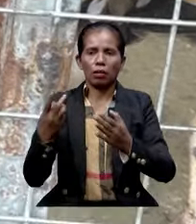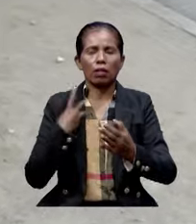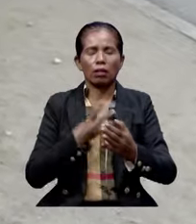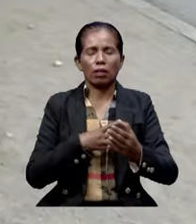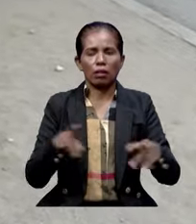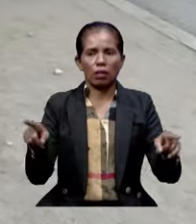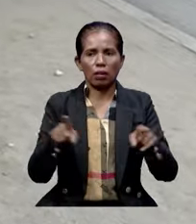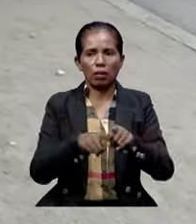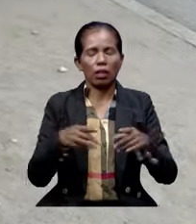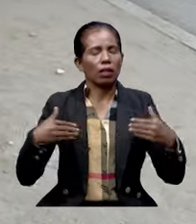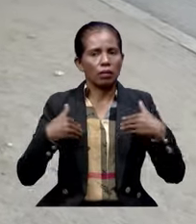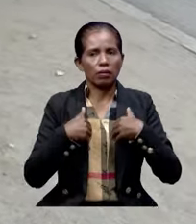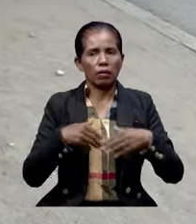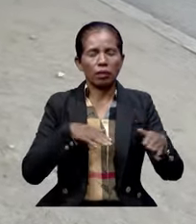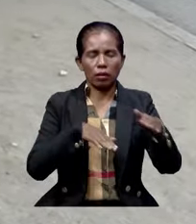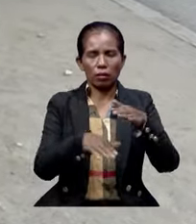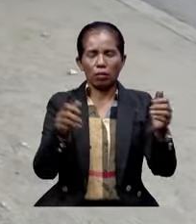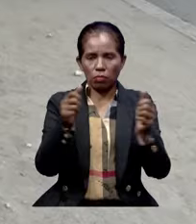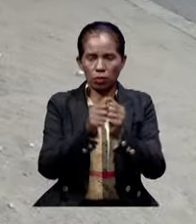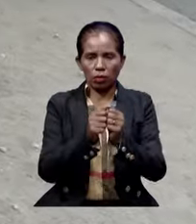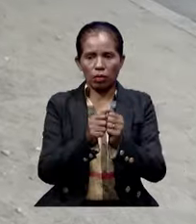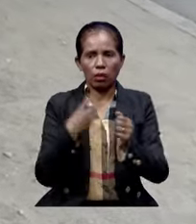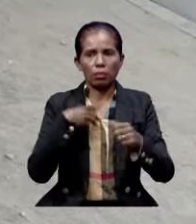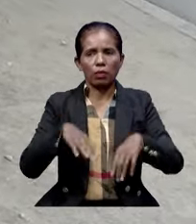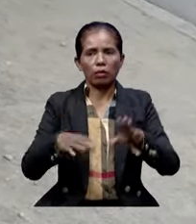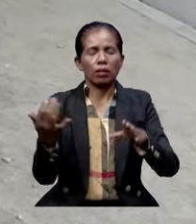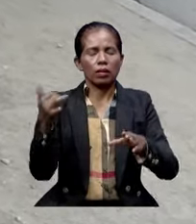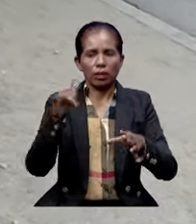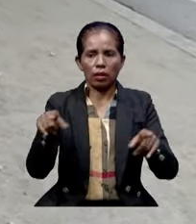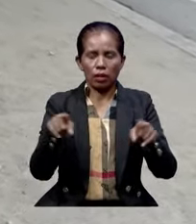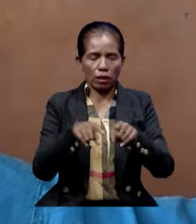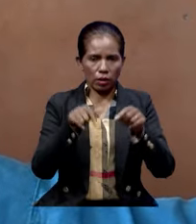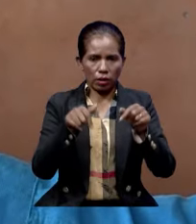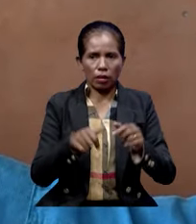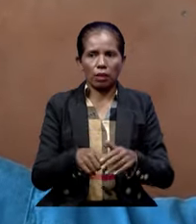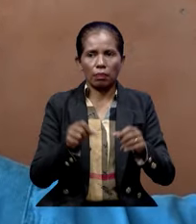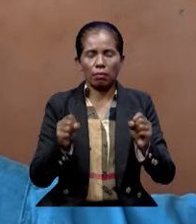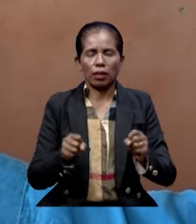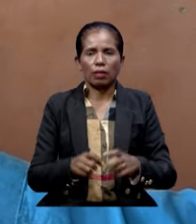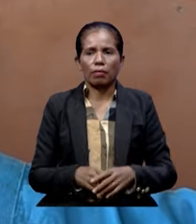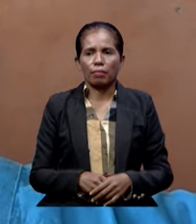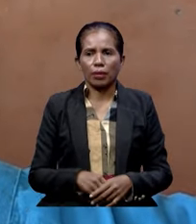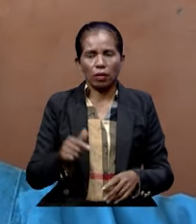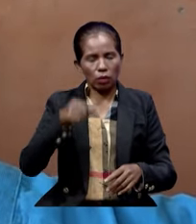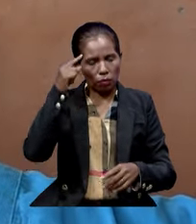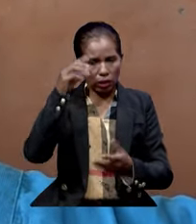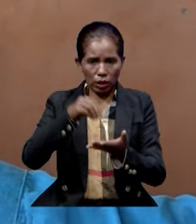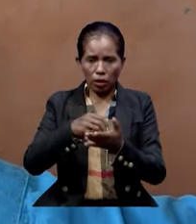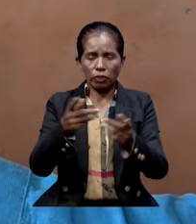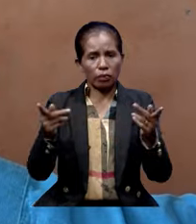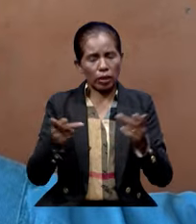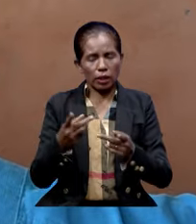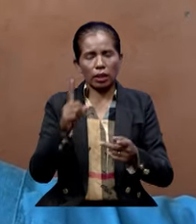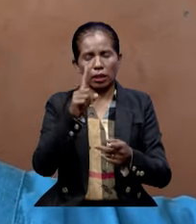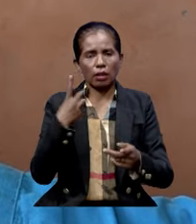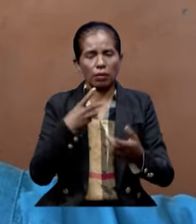ansa animal lo emas ulah amatuk deh tanta. Ami fan sementara ansa ne. Be le saya dah kari gubernu kriya Fatim animal nia